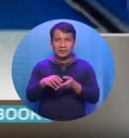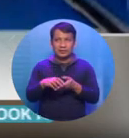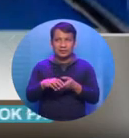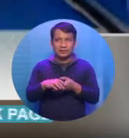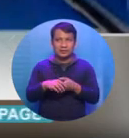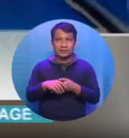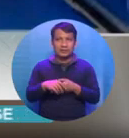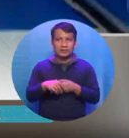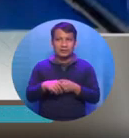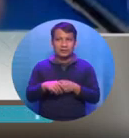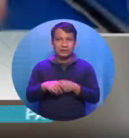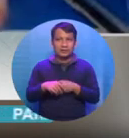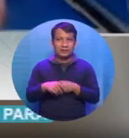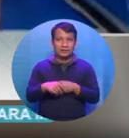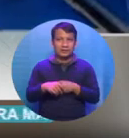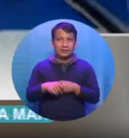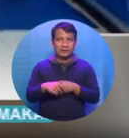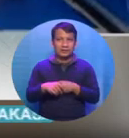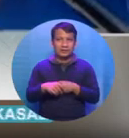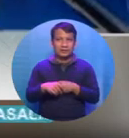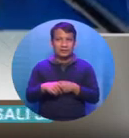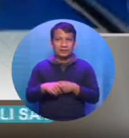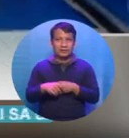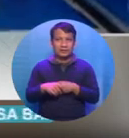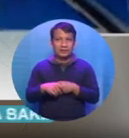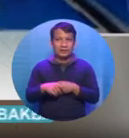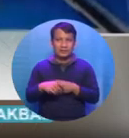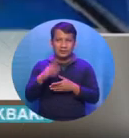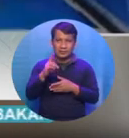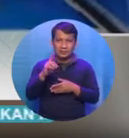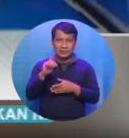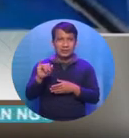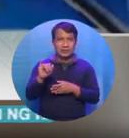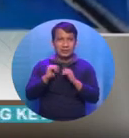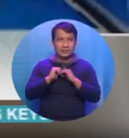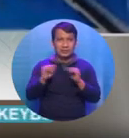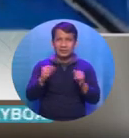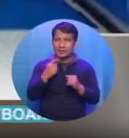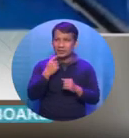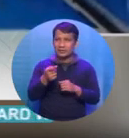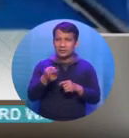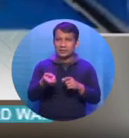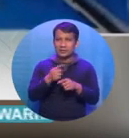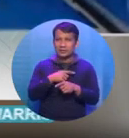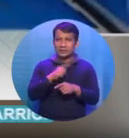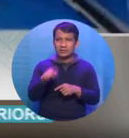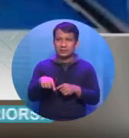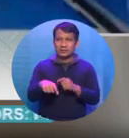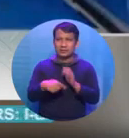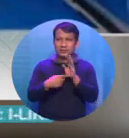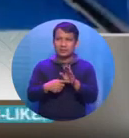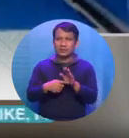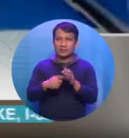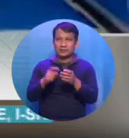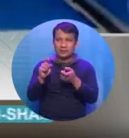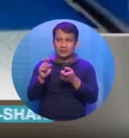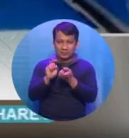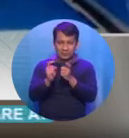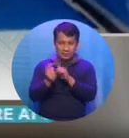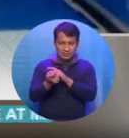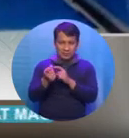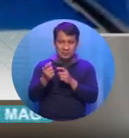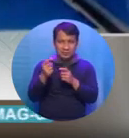Ah, instructor po kayo, dance instructor. Yes po. Okay, and then at the same time, kayo po ay nag-edit ng mga